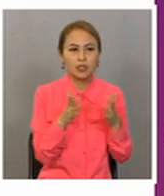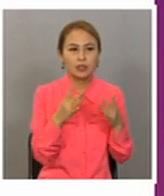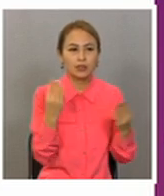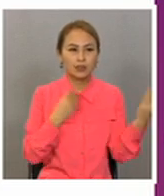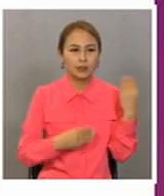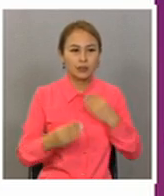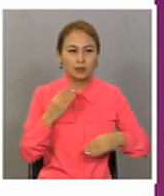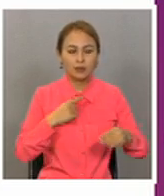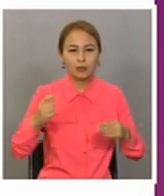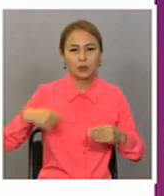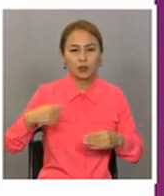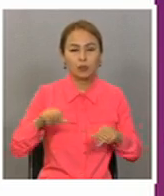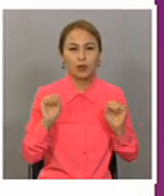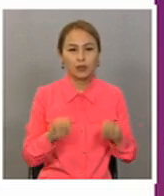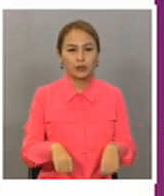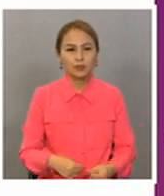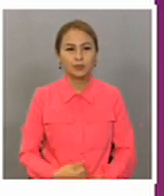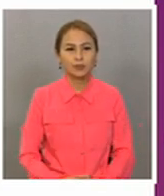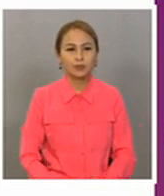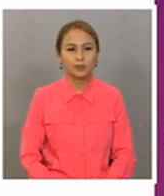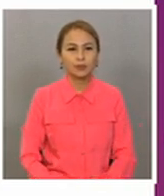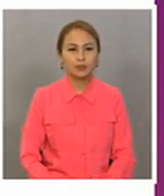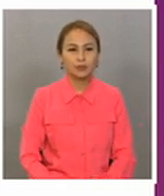неше сырт киім тігуге болады?